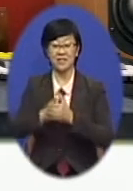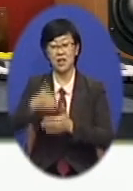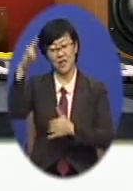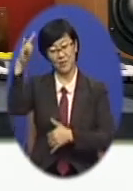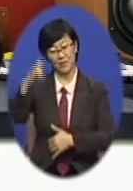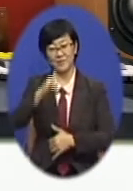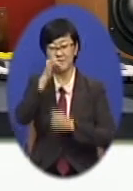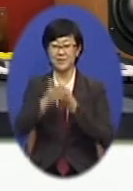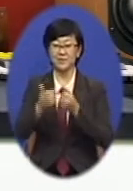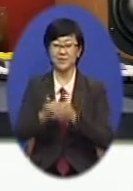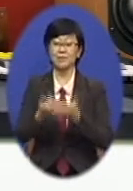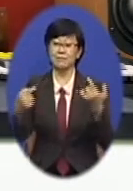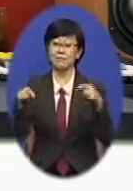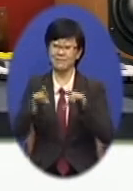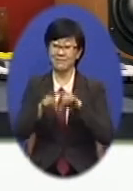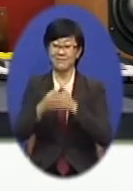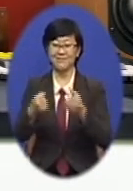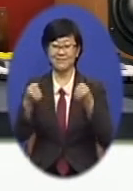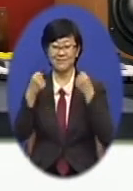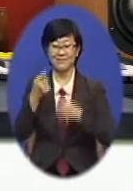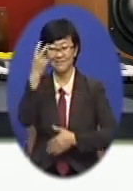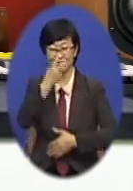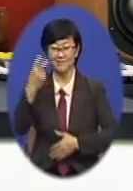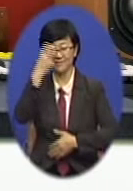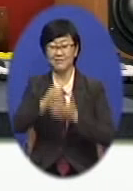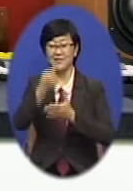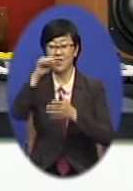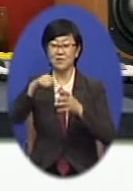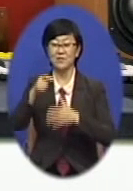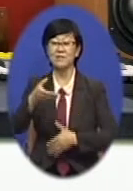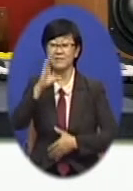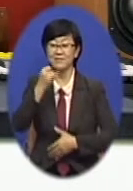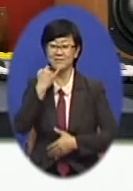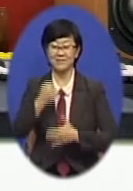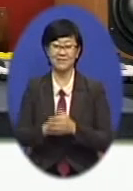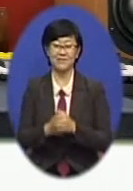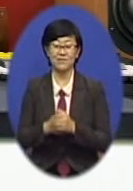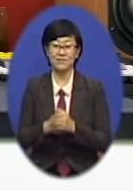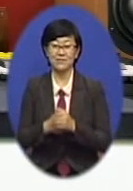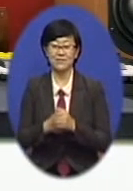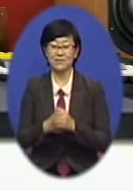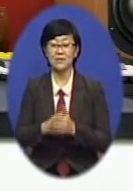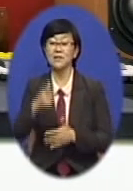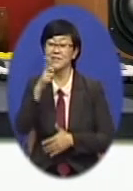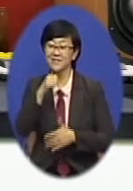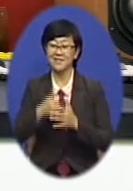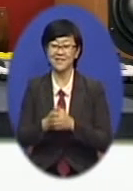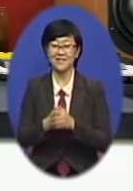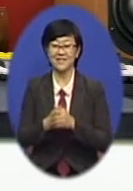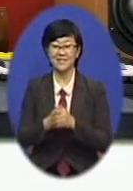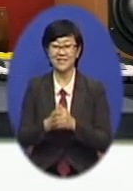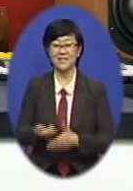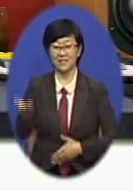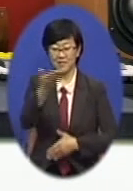햇빛 드시고 이렇게 건강을 지키시면 뭐 상관없을 것 같습니다. 자, 그러면 월요일에